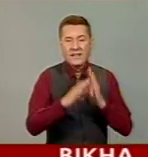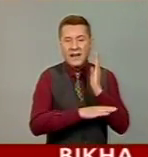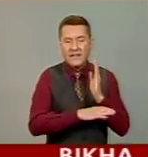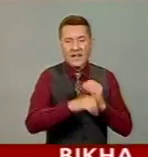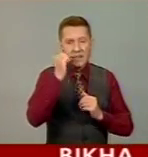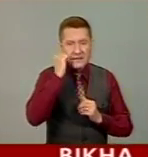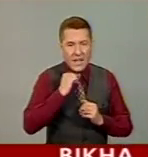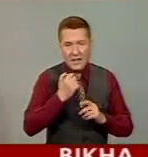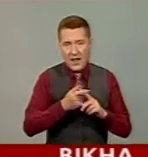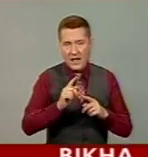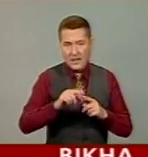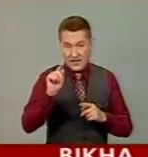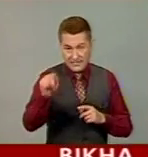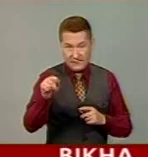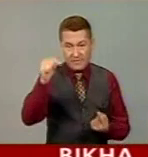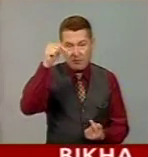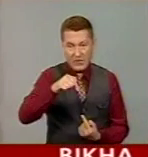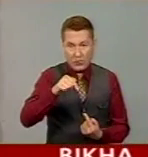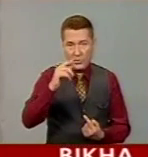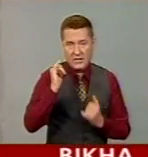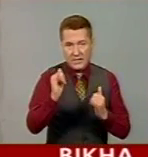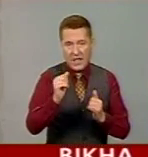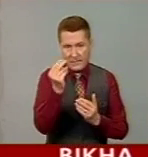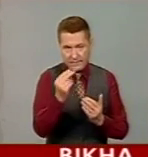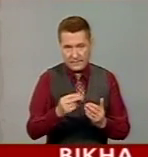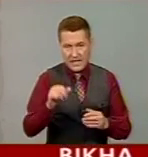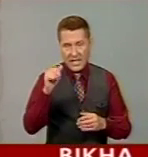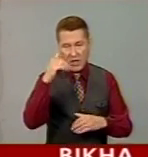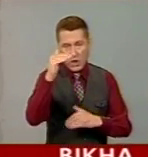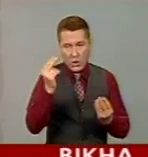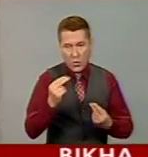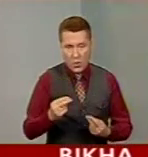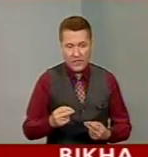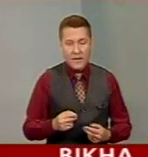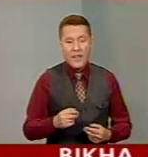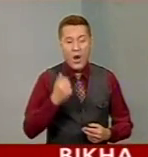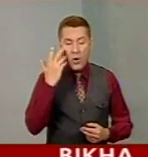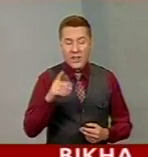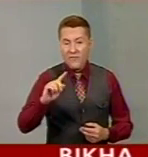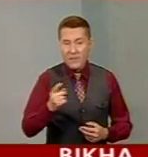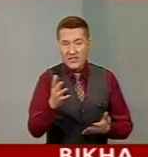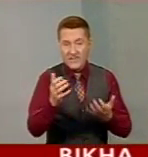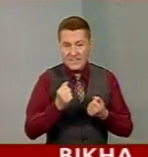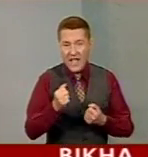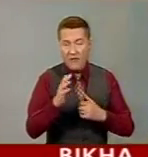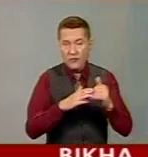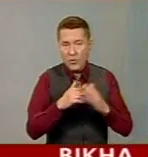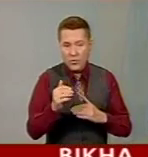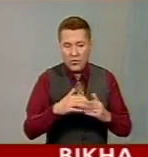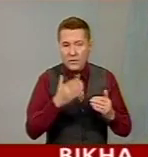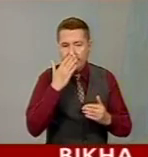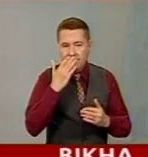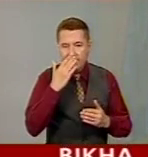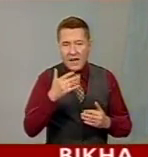привезена з оця ось привезена з Піски. Художник розповідає, коли вперше взяв ці дошки до рук, немов відчув